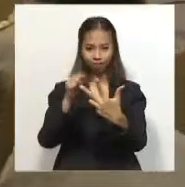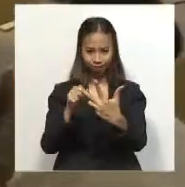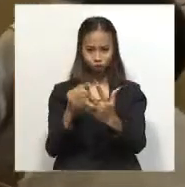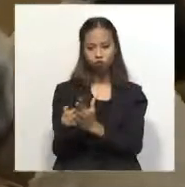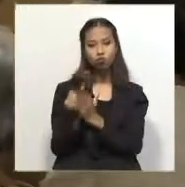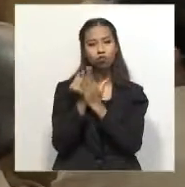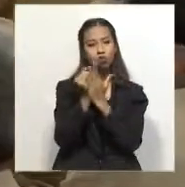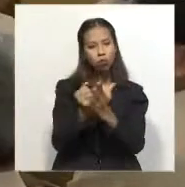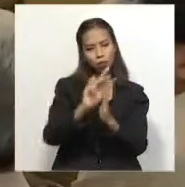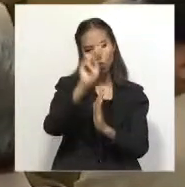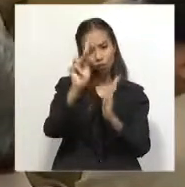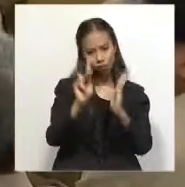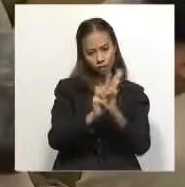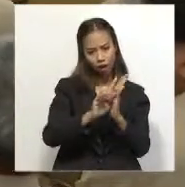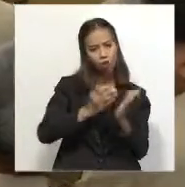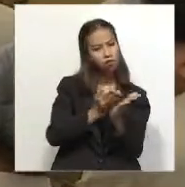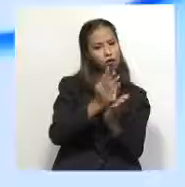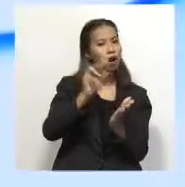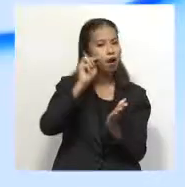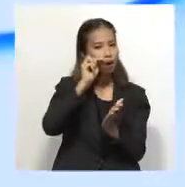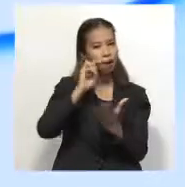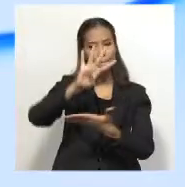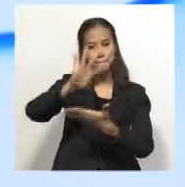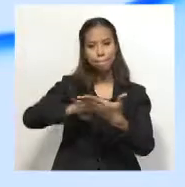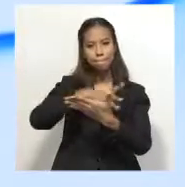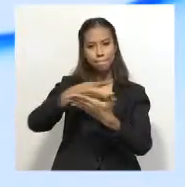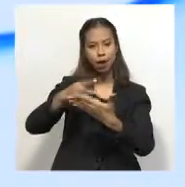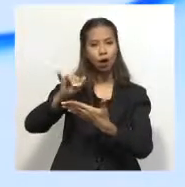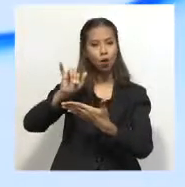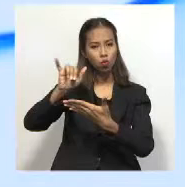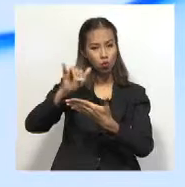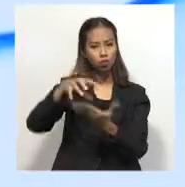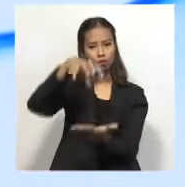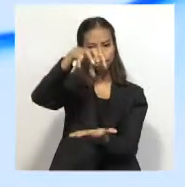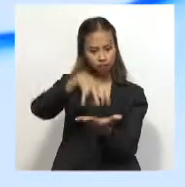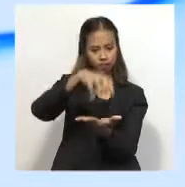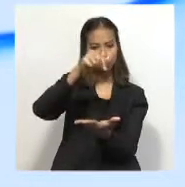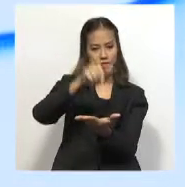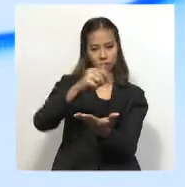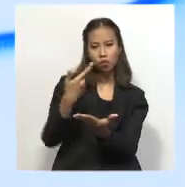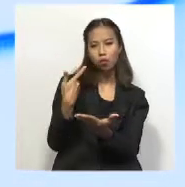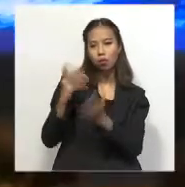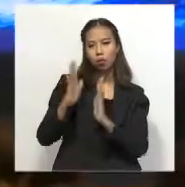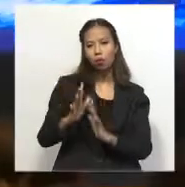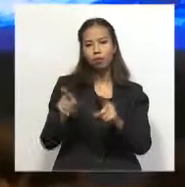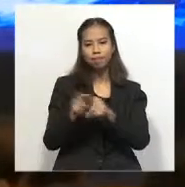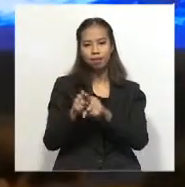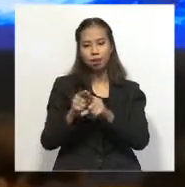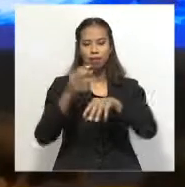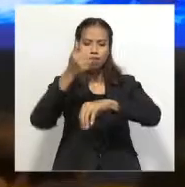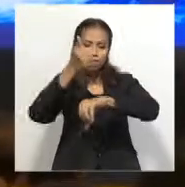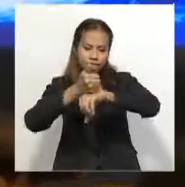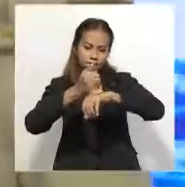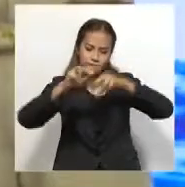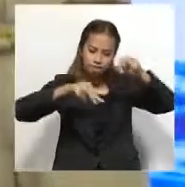พและก็มีกฎหมายกลางด้านน้ำรวมถึงแผนยุทธศาสตร์การบริหารจัดการน้ำกลางทำให้ทีมฟุตบอลนั้นนะครับมีผู้จัดการที่กำหนดบทบาทได้อย่างเหมาะส